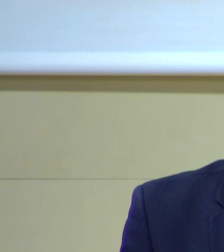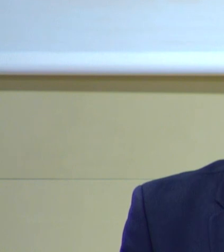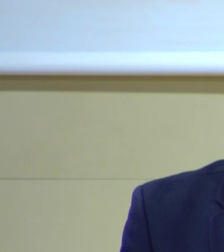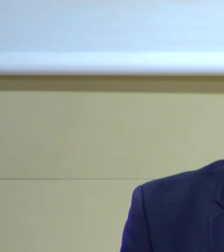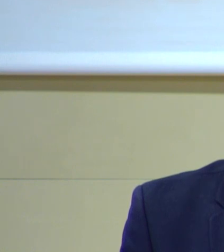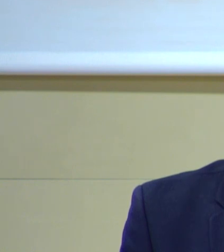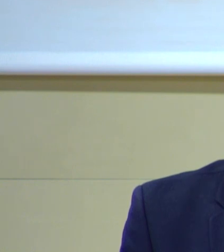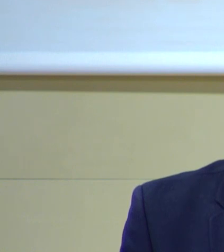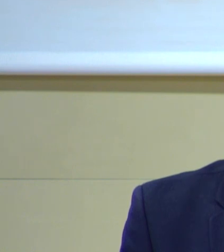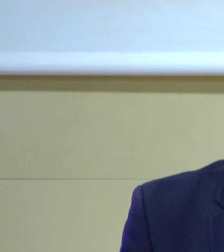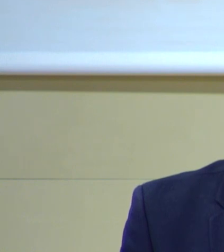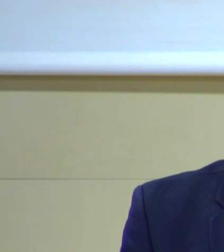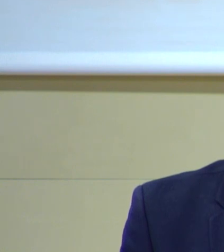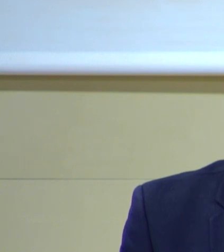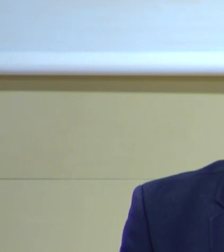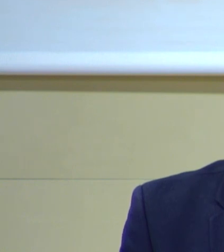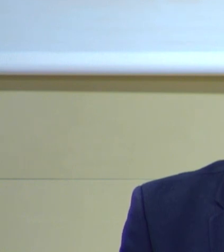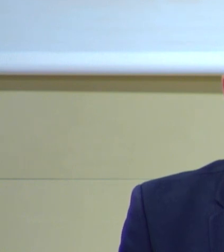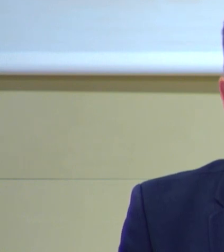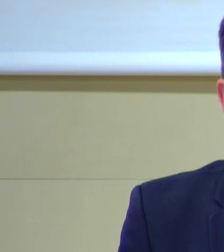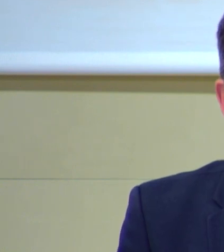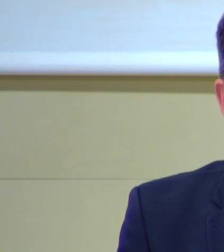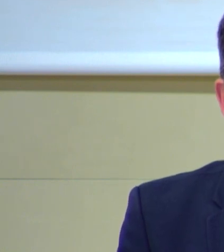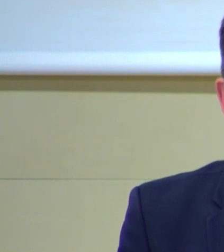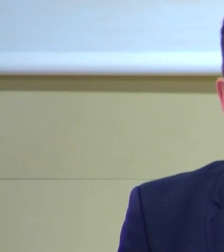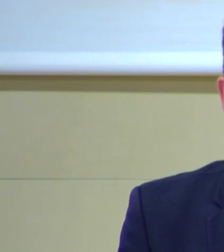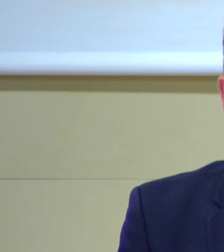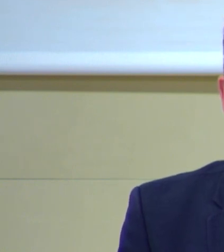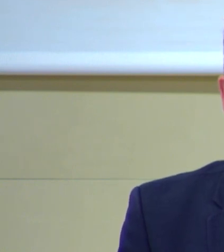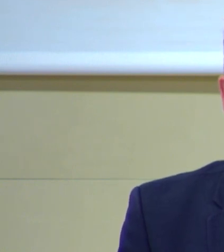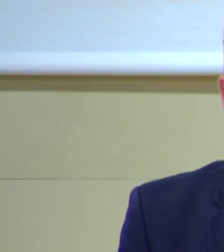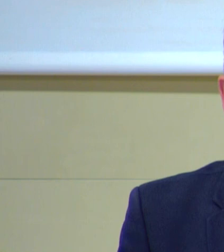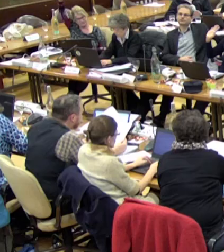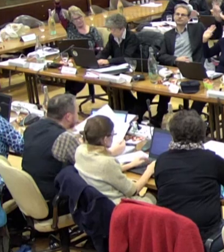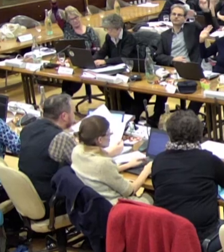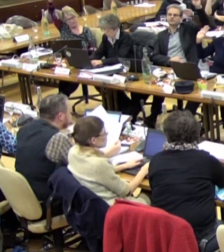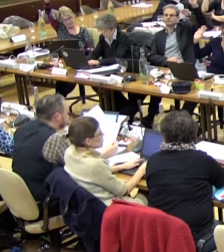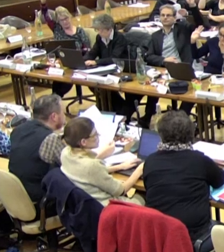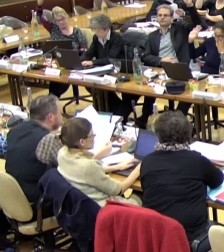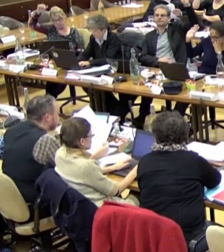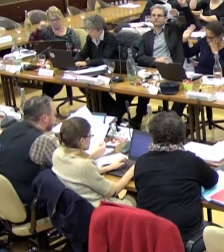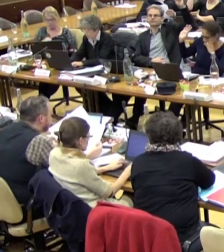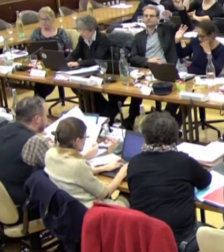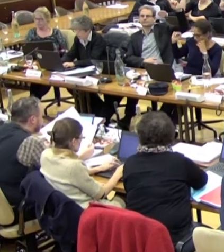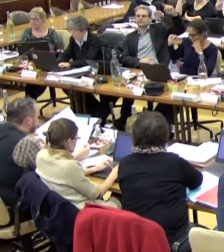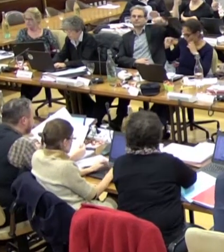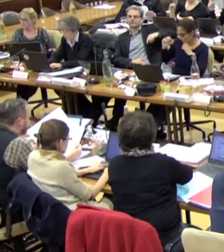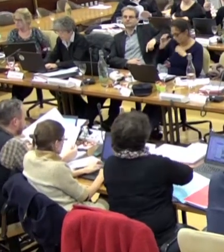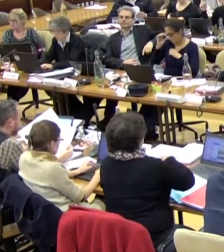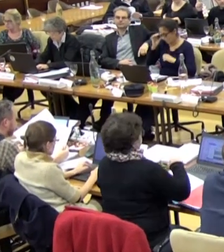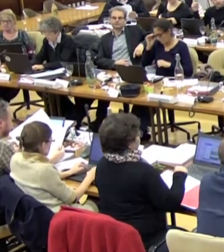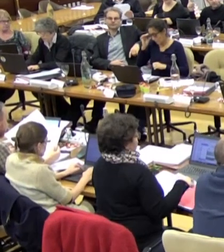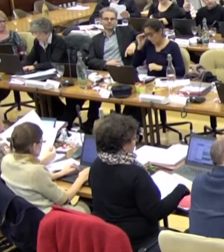contre donc ça c'est déjà fait déjà fait qu'ils votent pour donc rpr cge